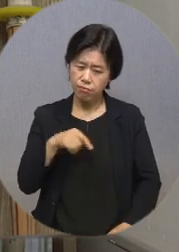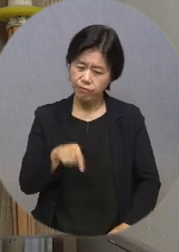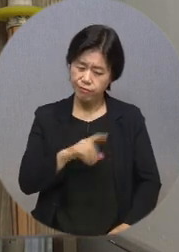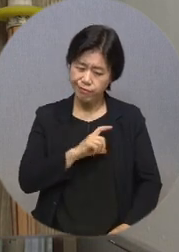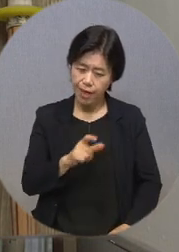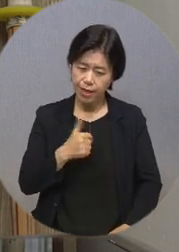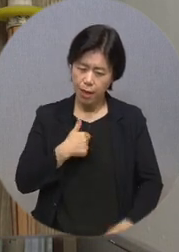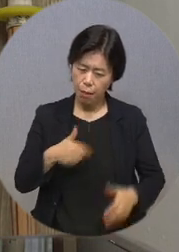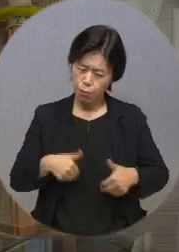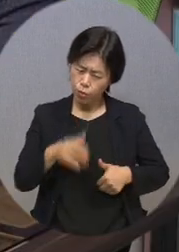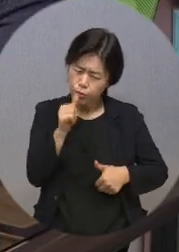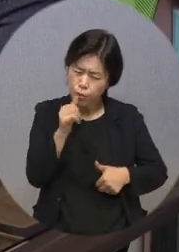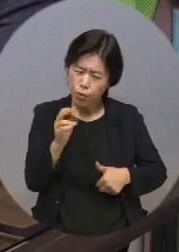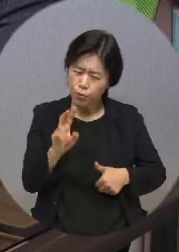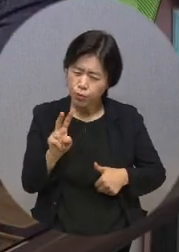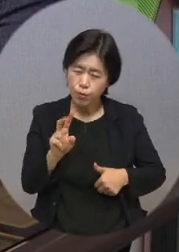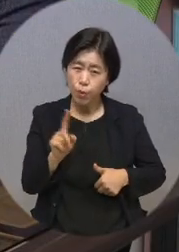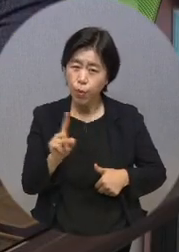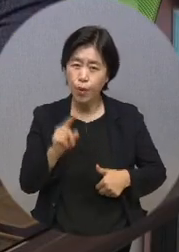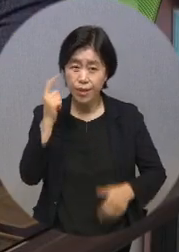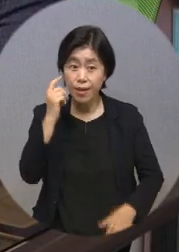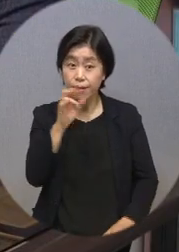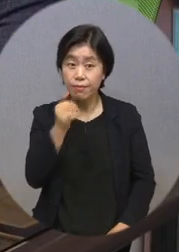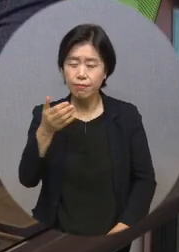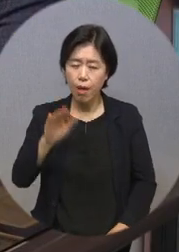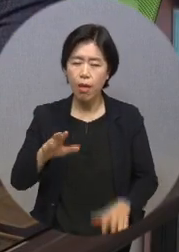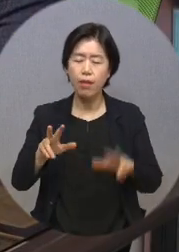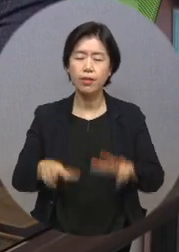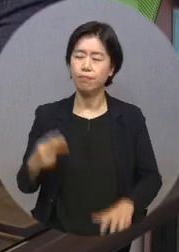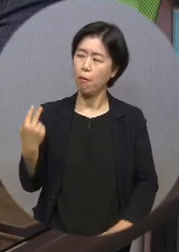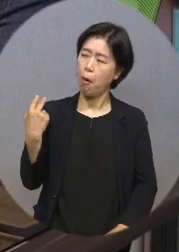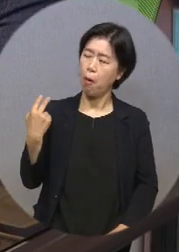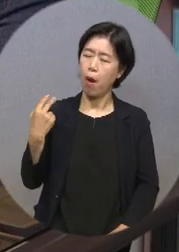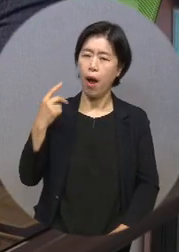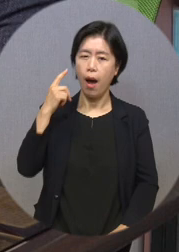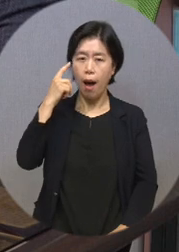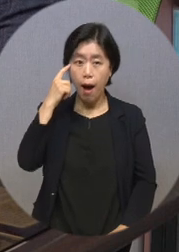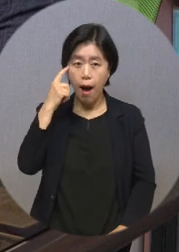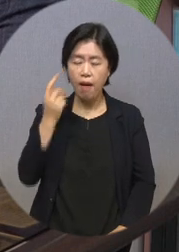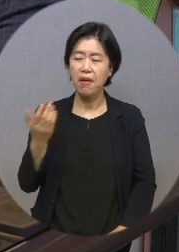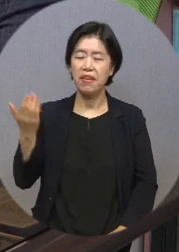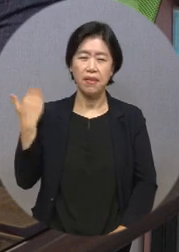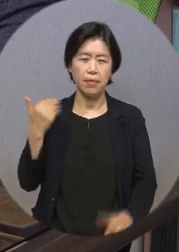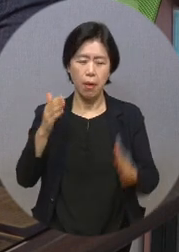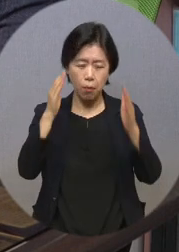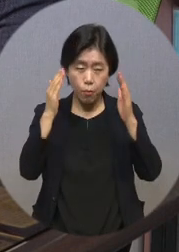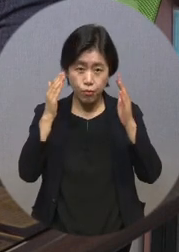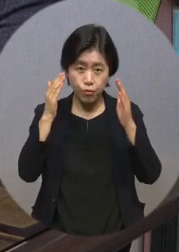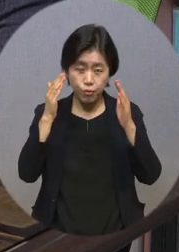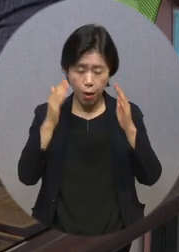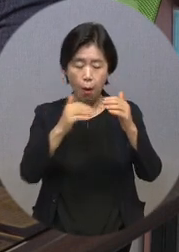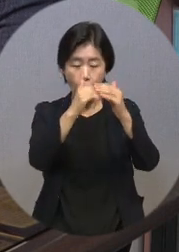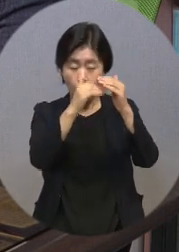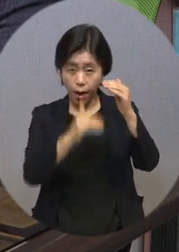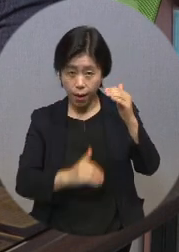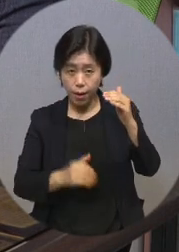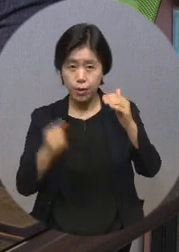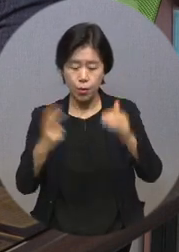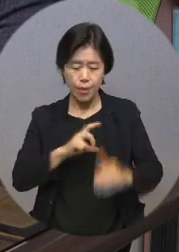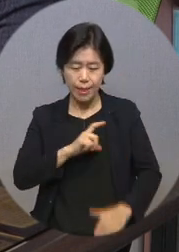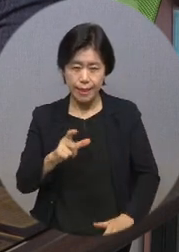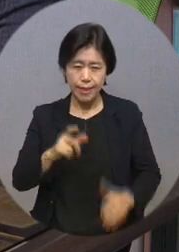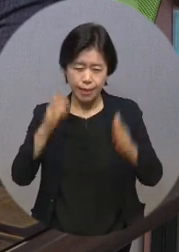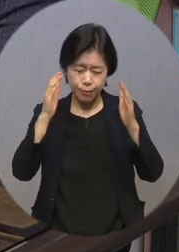생각을 가졌었습니다만은 되돌아 생각해 보니까 사회복지사 자격증을 공부하는 과정과 또 자격증 취득하는